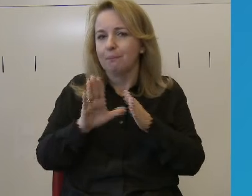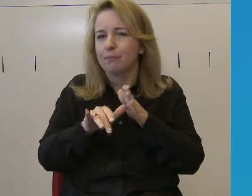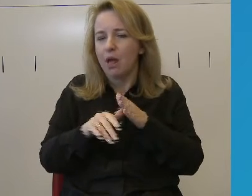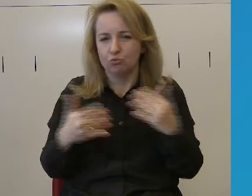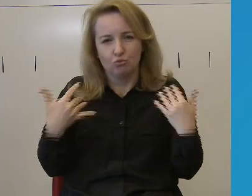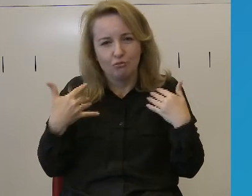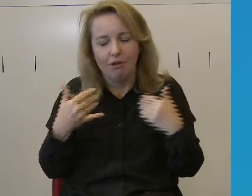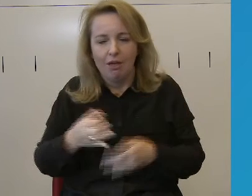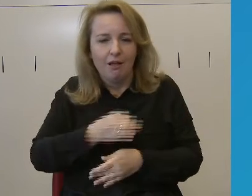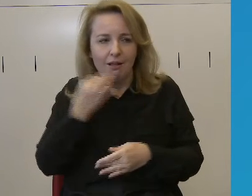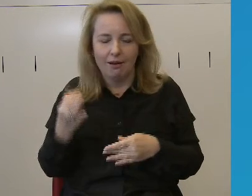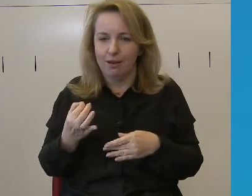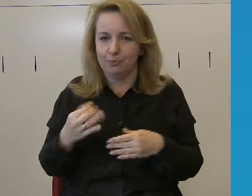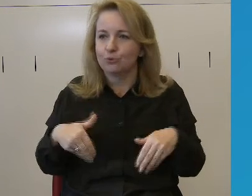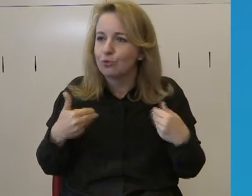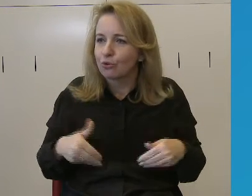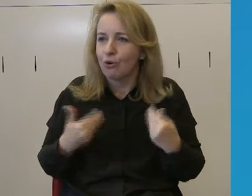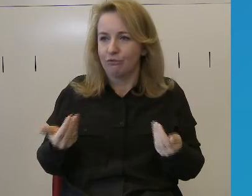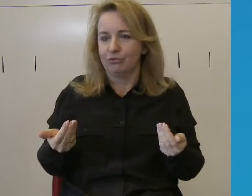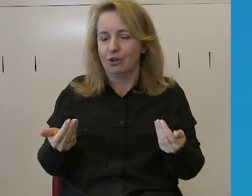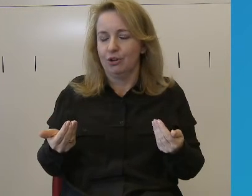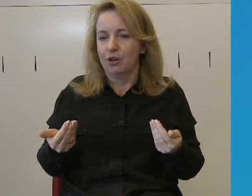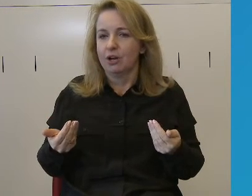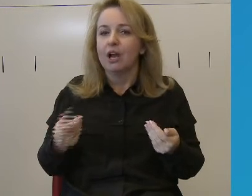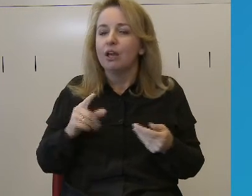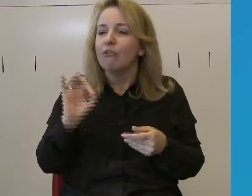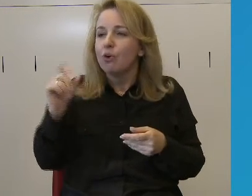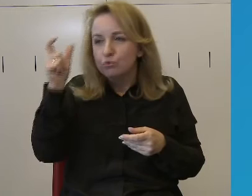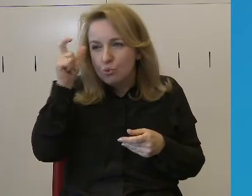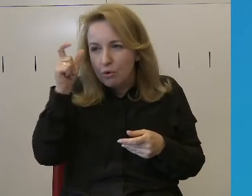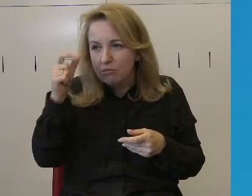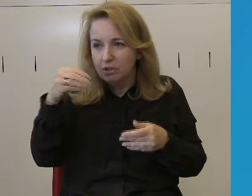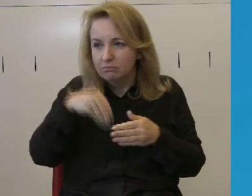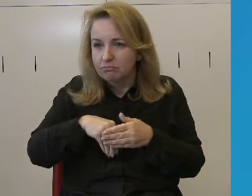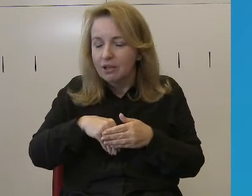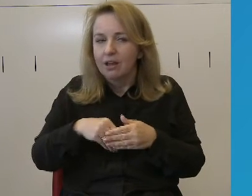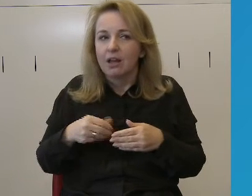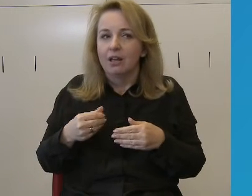się bezpiecznie, zdrowo, by obecność człowieka nie